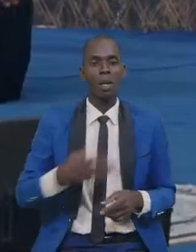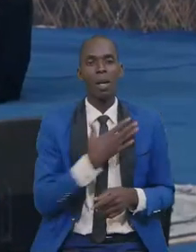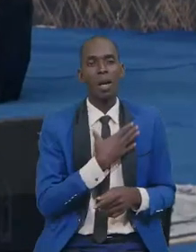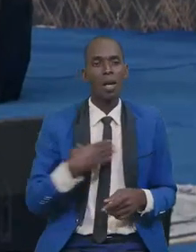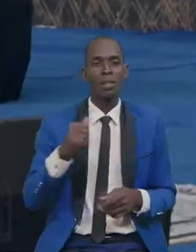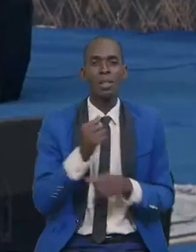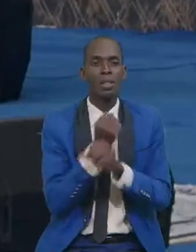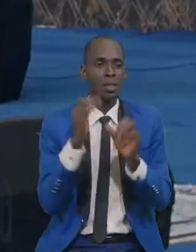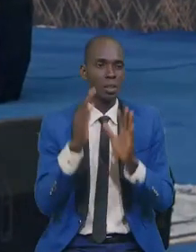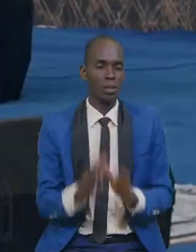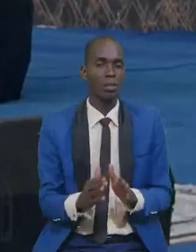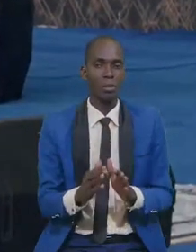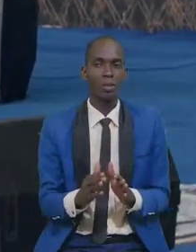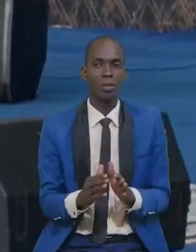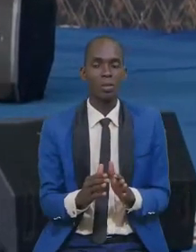et sauveur.